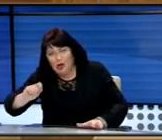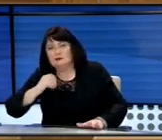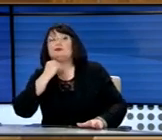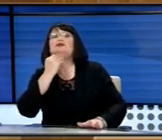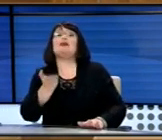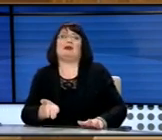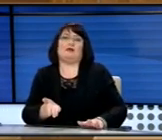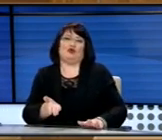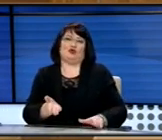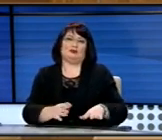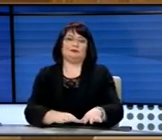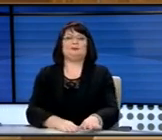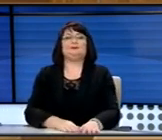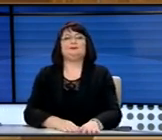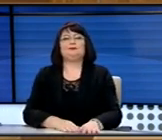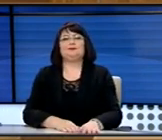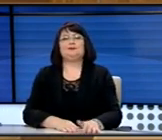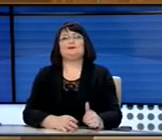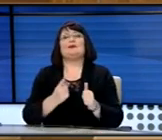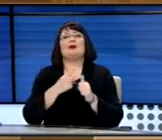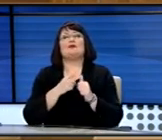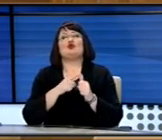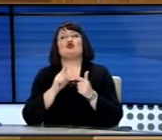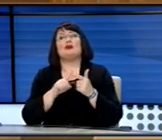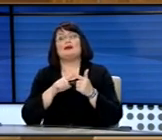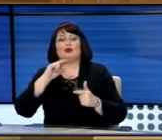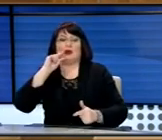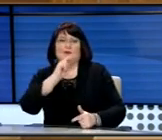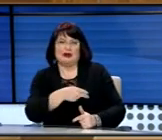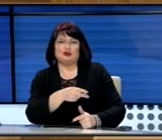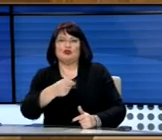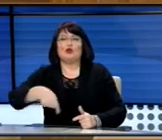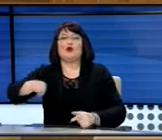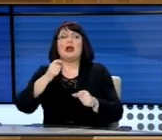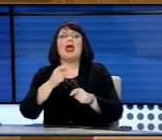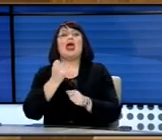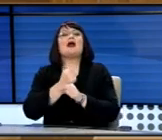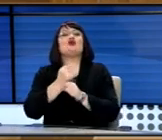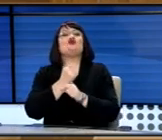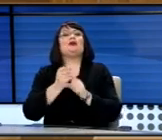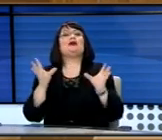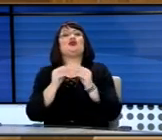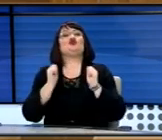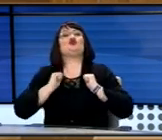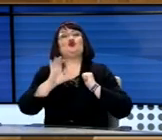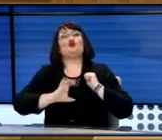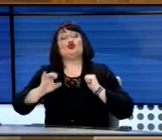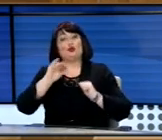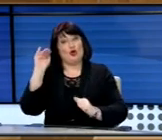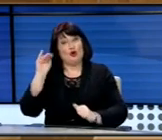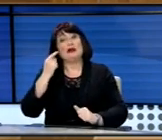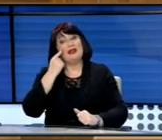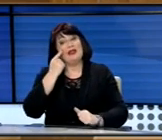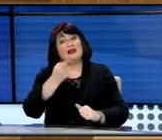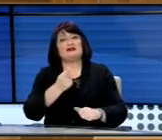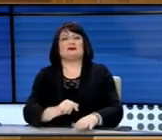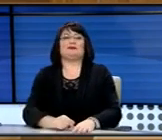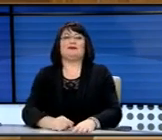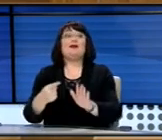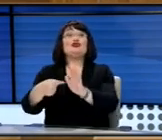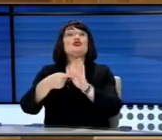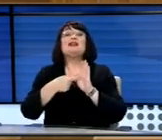σε αυτόν τον κλάδο. Το δεύτερο, σας απαντούν όλοι με μια φωνή οι εργαζόμενοι στον τουρισμό, αν τους ρωτήσετε. Τι